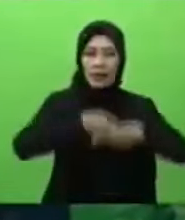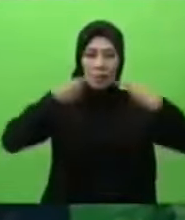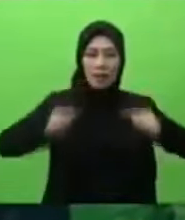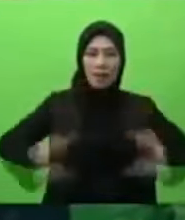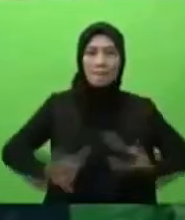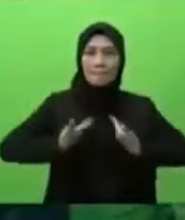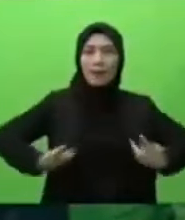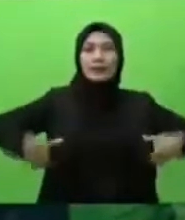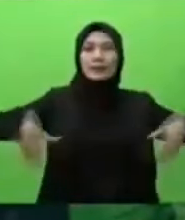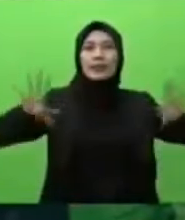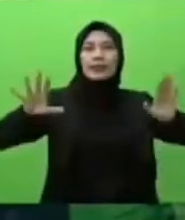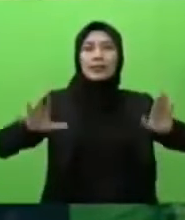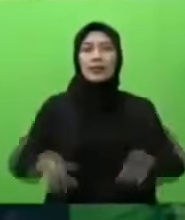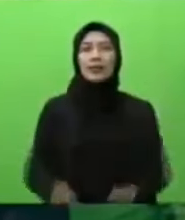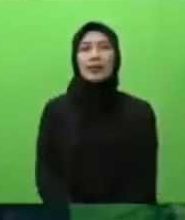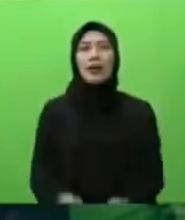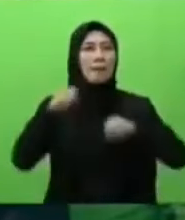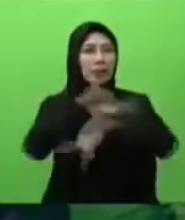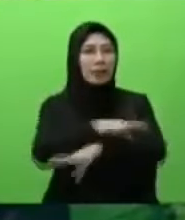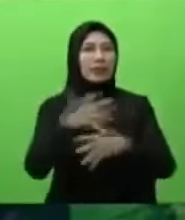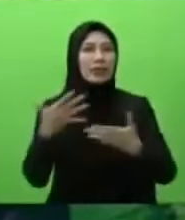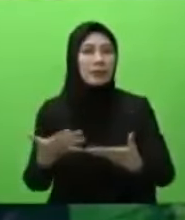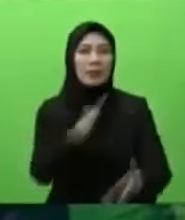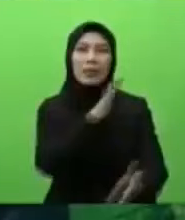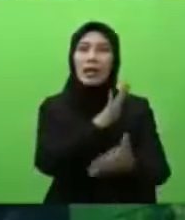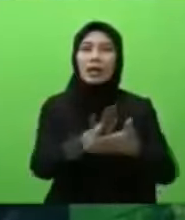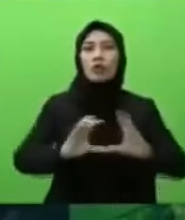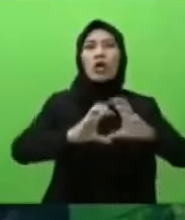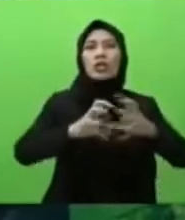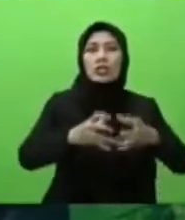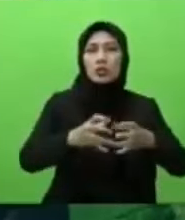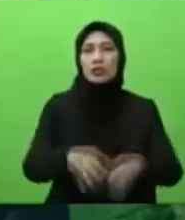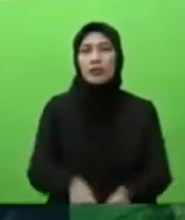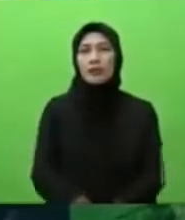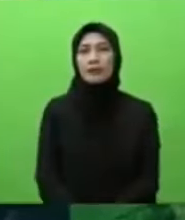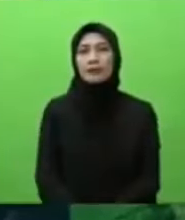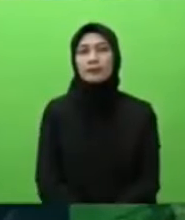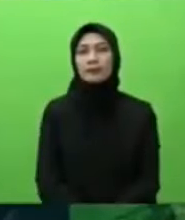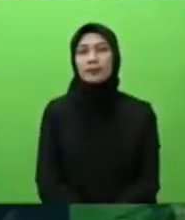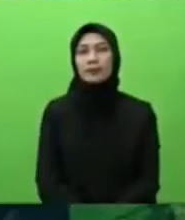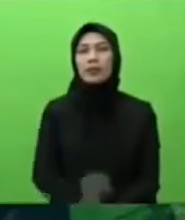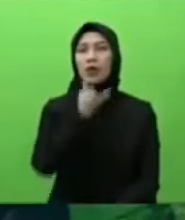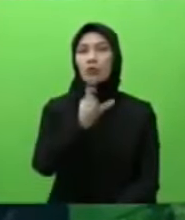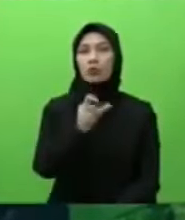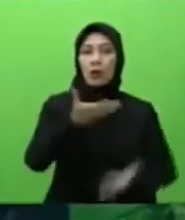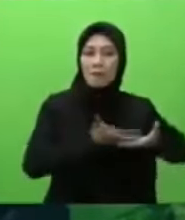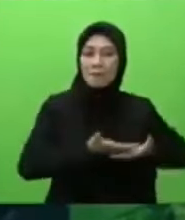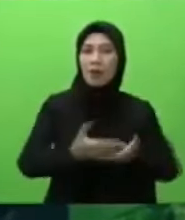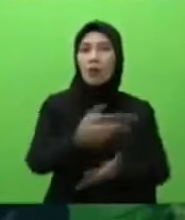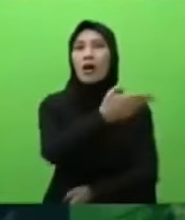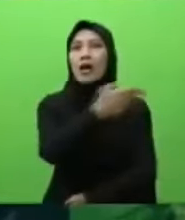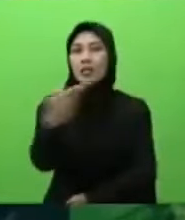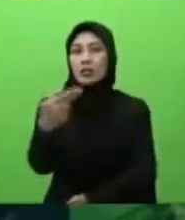dalam berbangsa bernegara di dunia nyata sekaligus membawa Indonesia ke